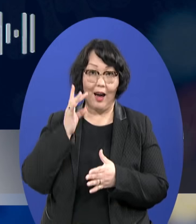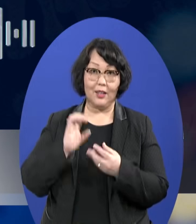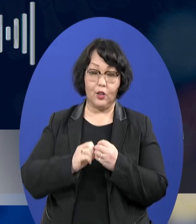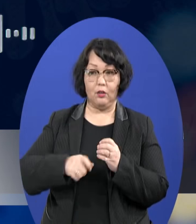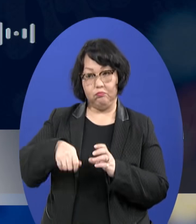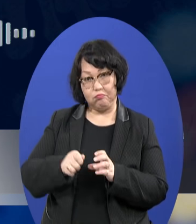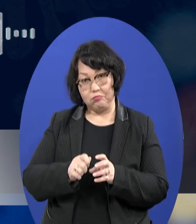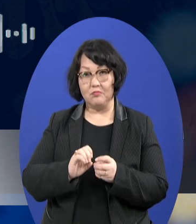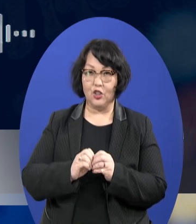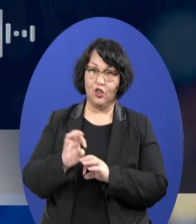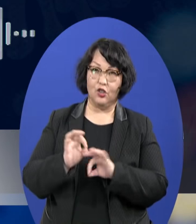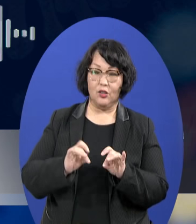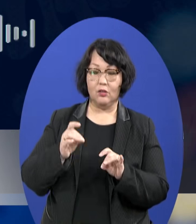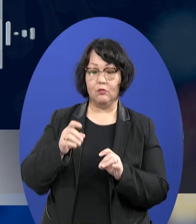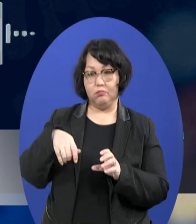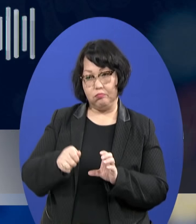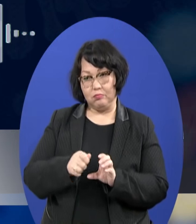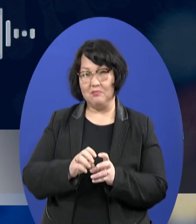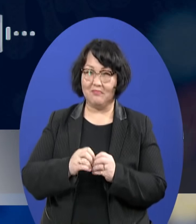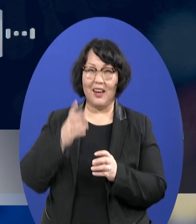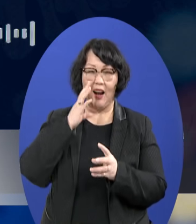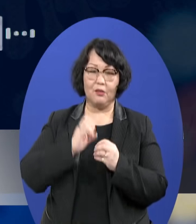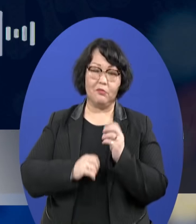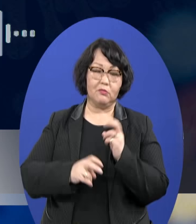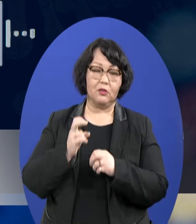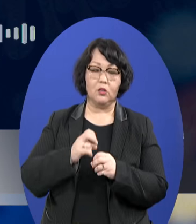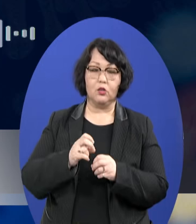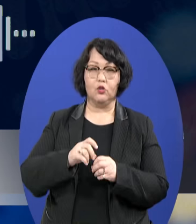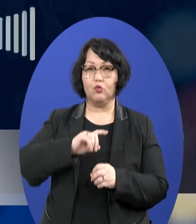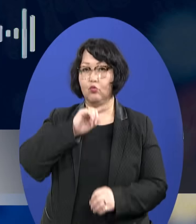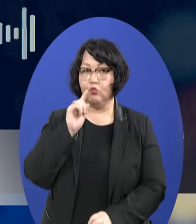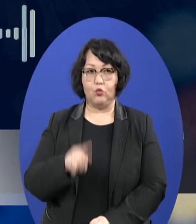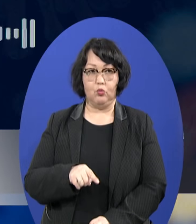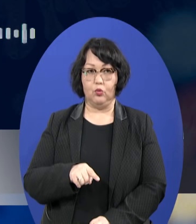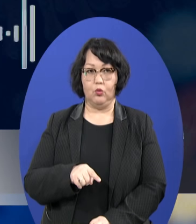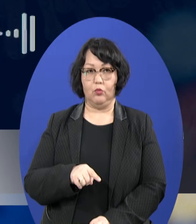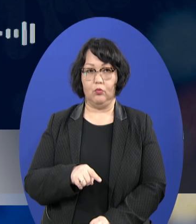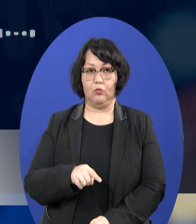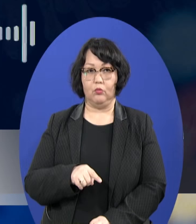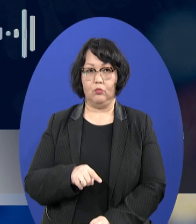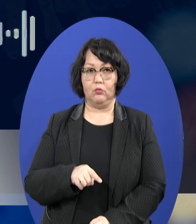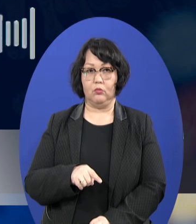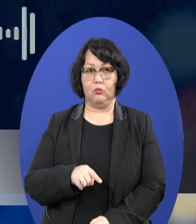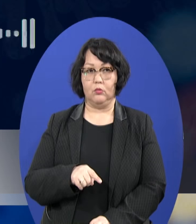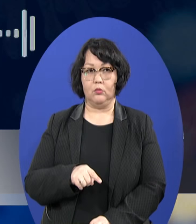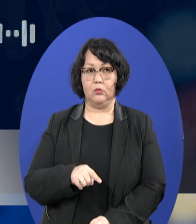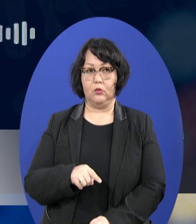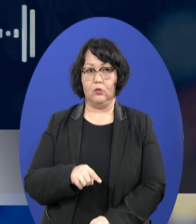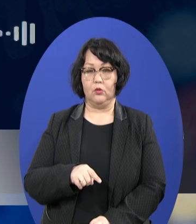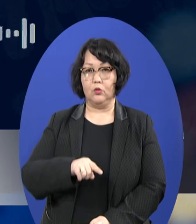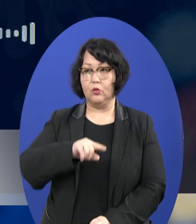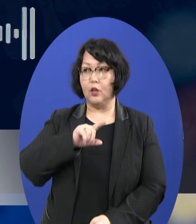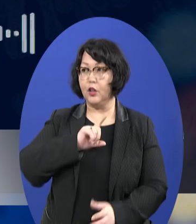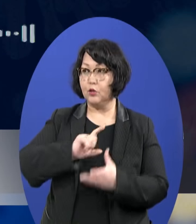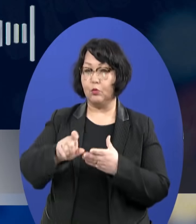гэж ярьж байгаа тэр боловсруулалт хийгдсэн махыг ч гэсэн тэр огт зөвшөөрөл одоо экспортлын импортлох